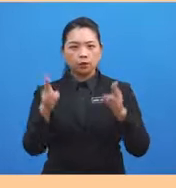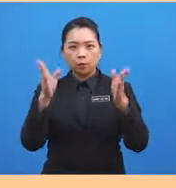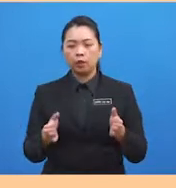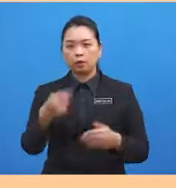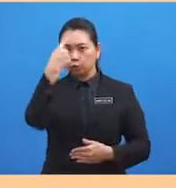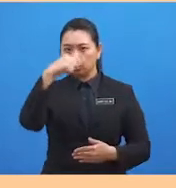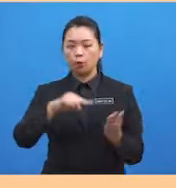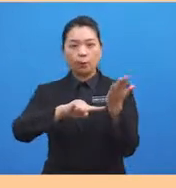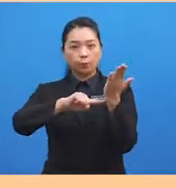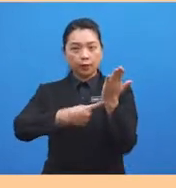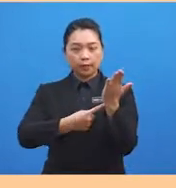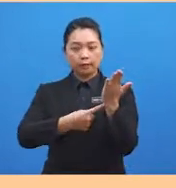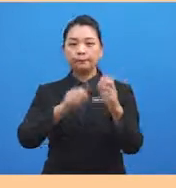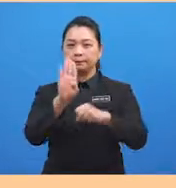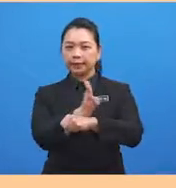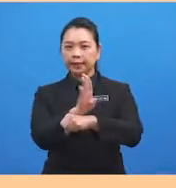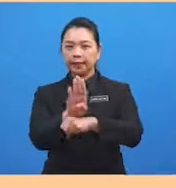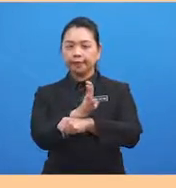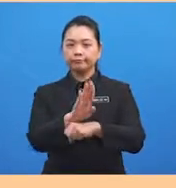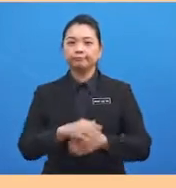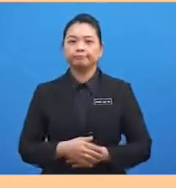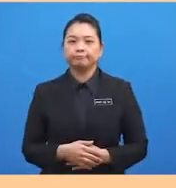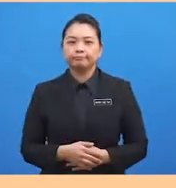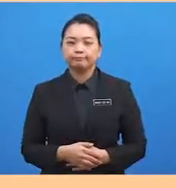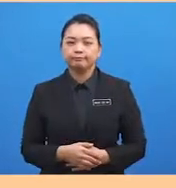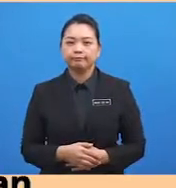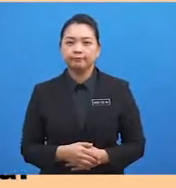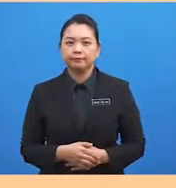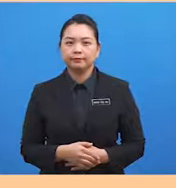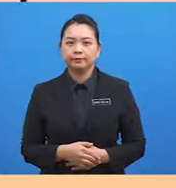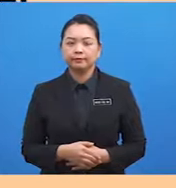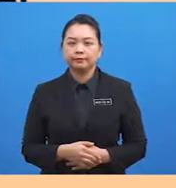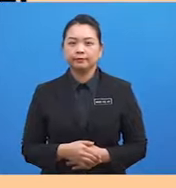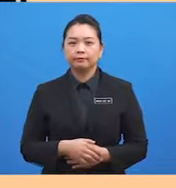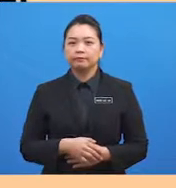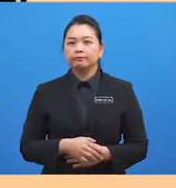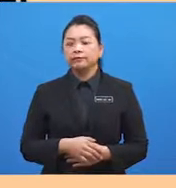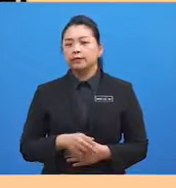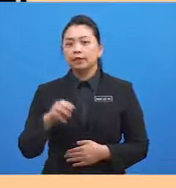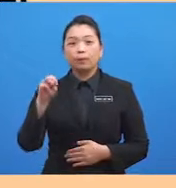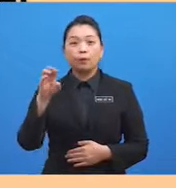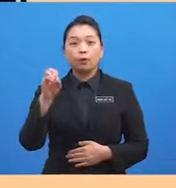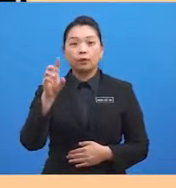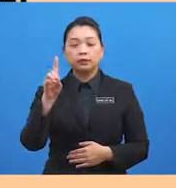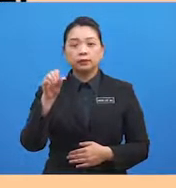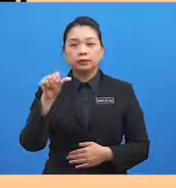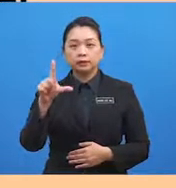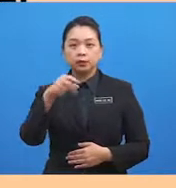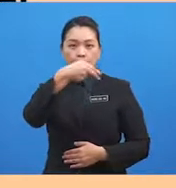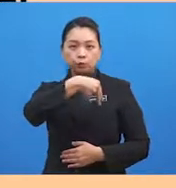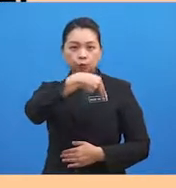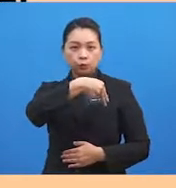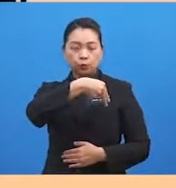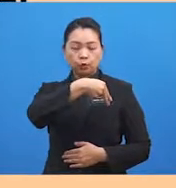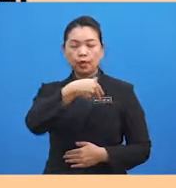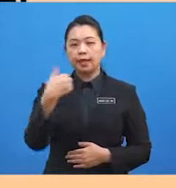usahawan untuk memulakan perniagaan. Manakala, modal daripada keuntungan pula